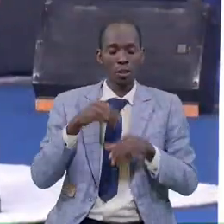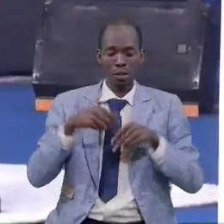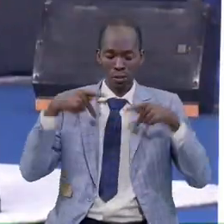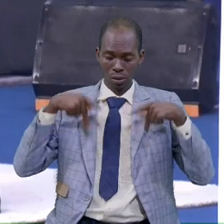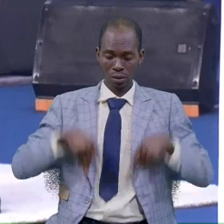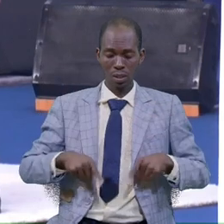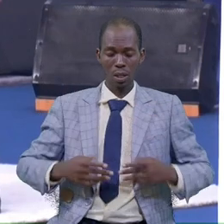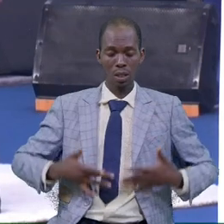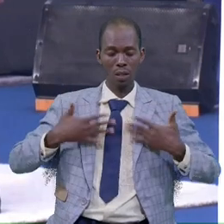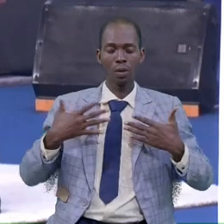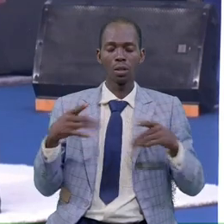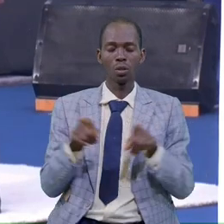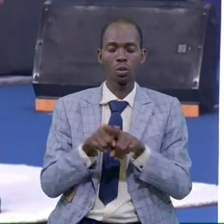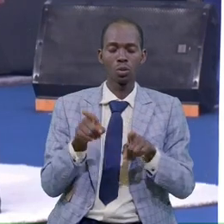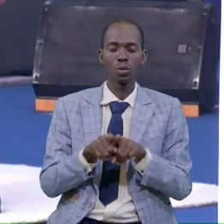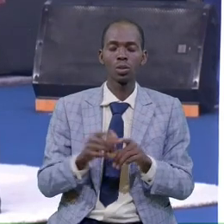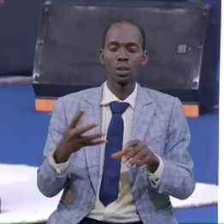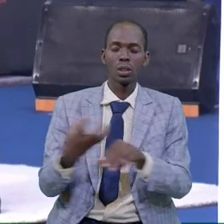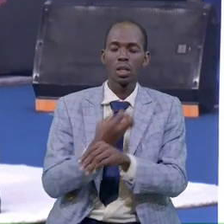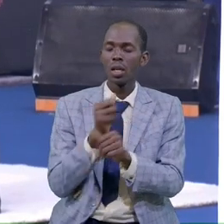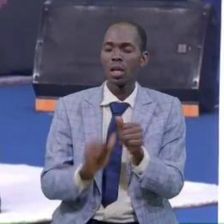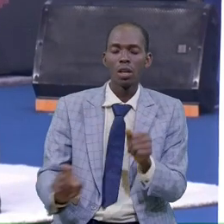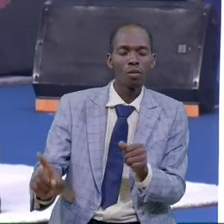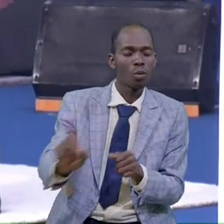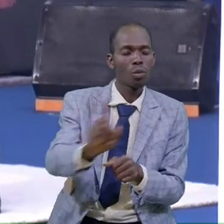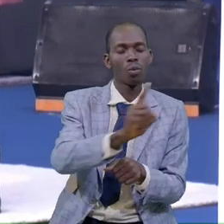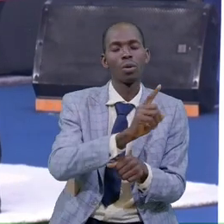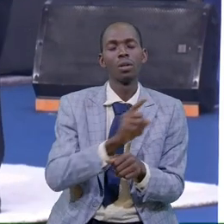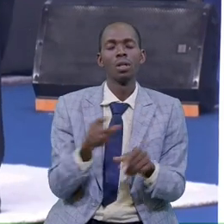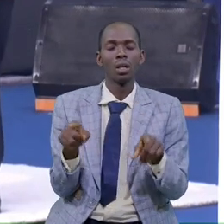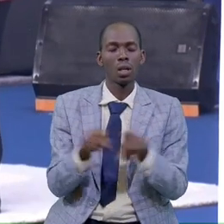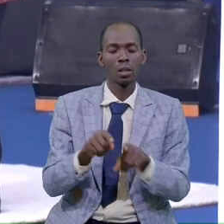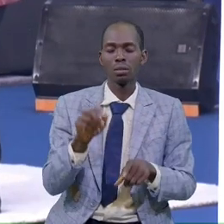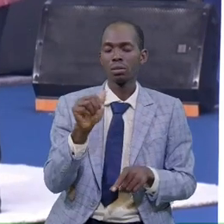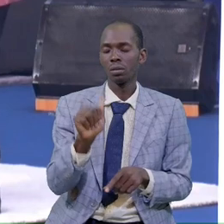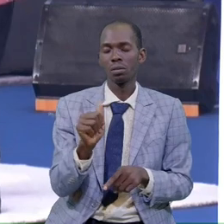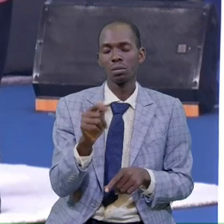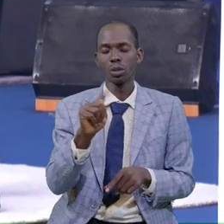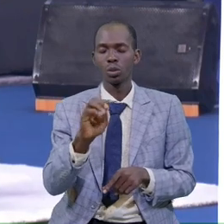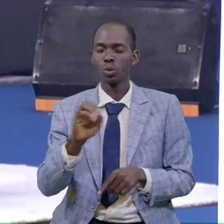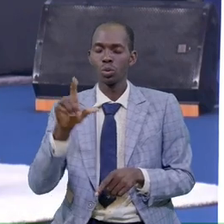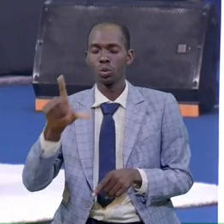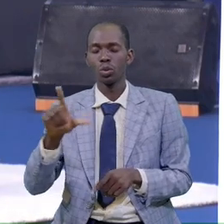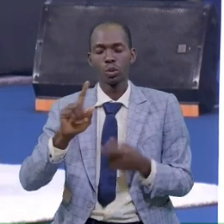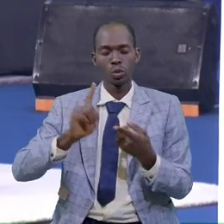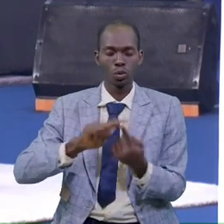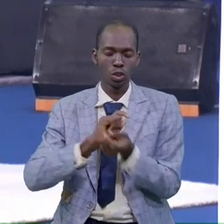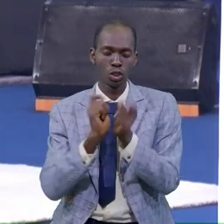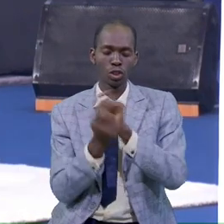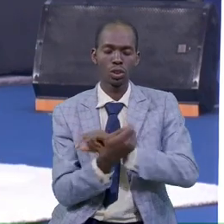individuelles et tu conduiras chacun comme instrument pour changer notre